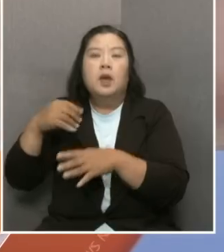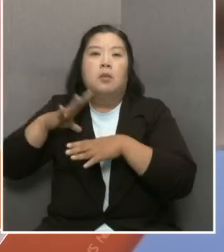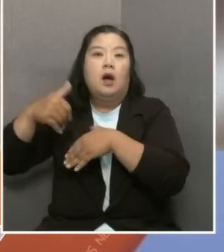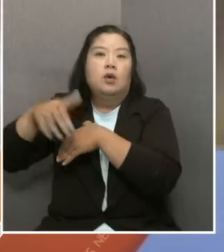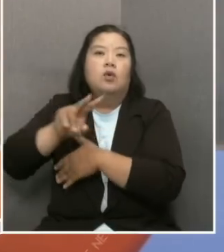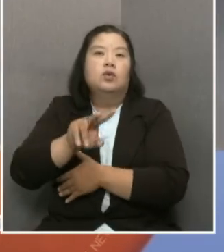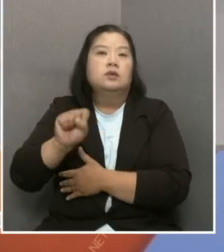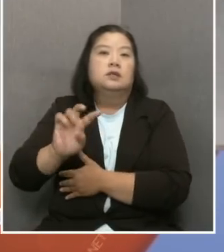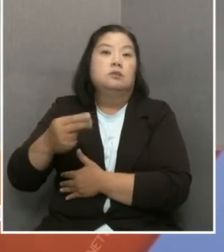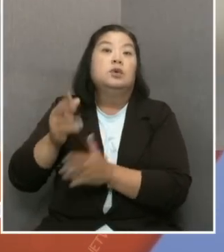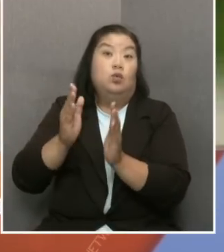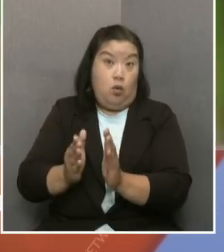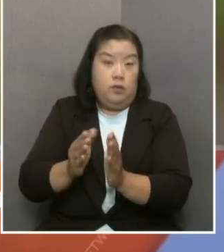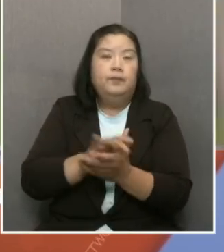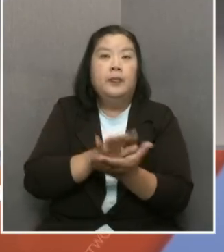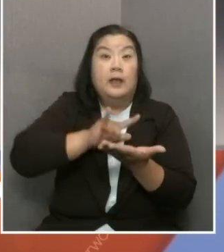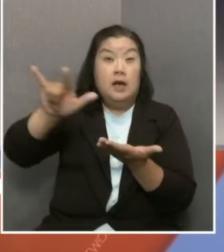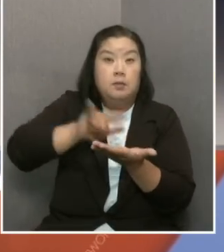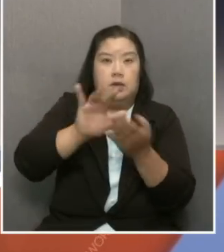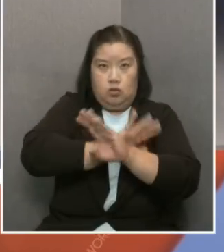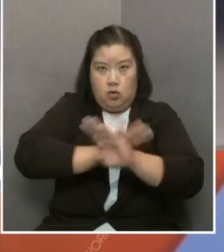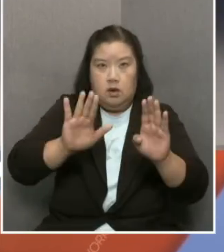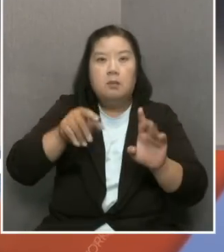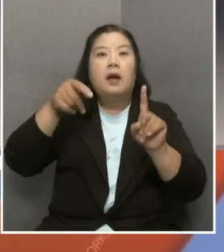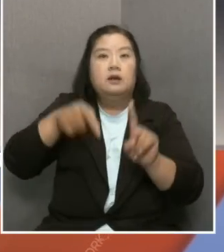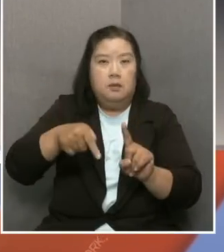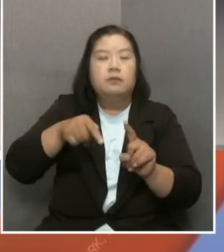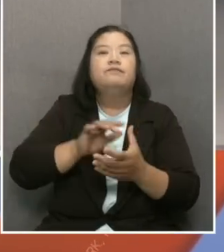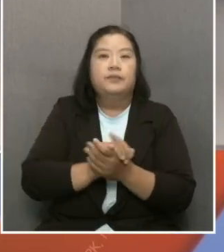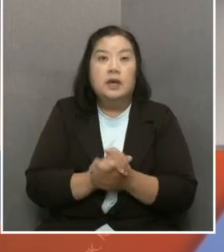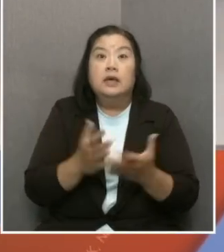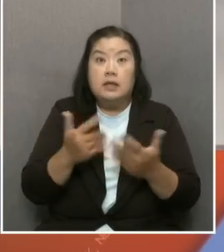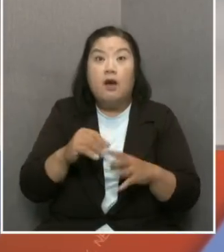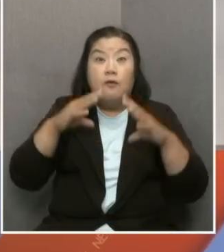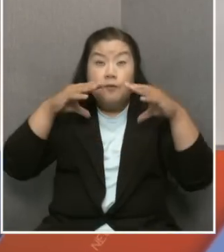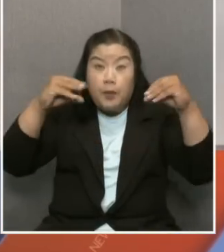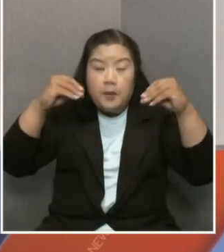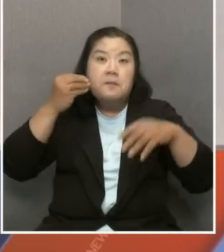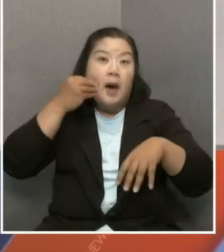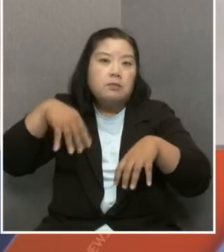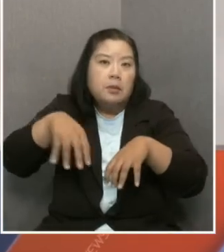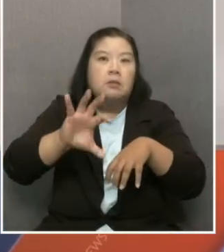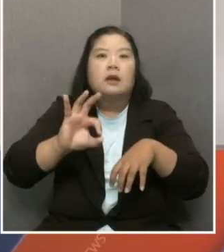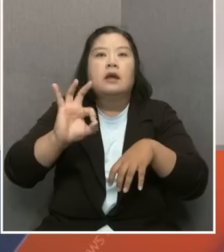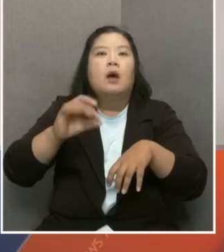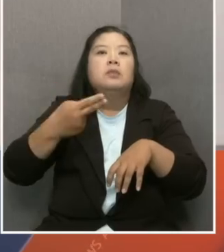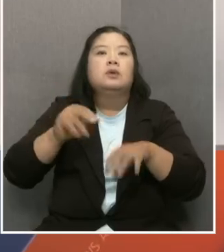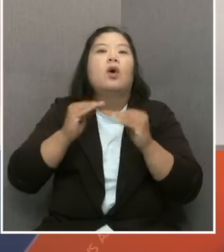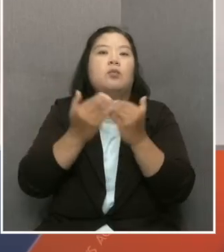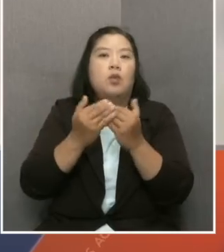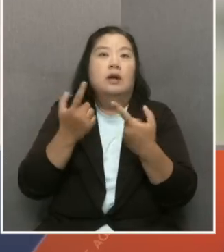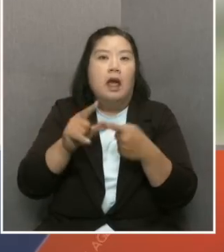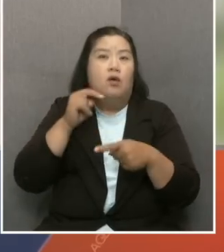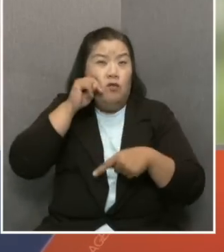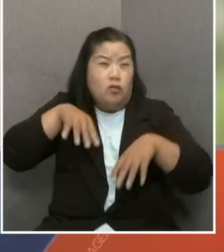แล้วนะคะยกเลิกเที่ยวบินไปแล้วเกือบ 1,000 เที่ยวไฟฟ้าดับเกือบ 90,000 หลังค่ะฝนตกไม่กี่ชั่วโมงก็สูงกว่า